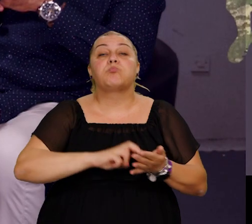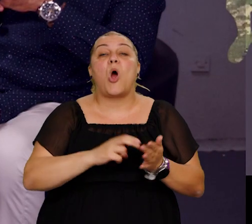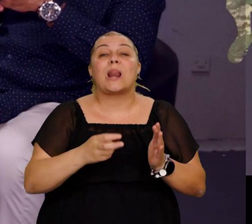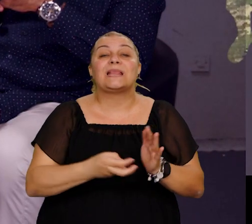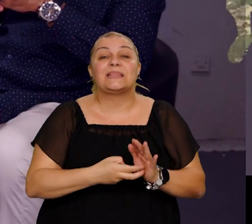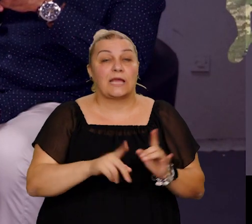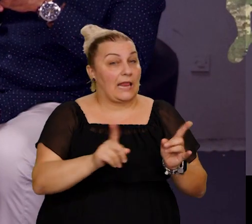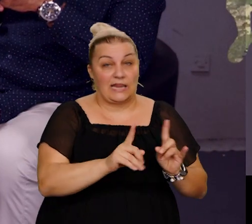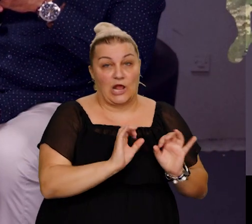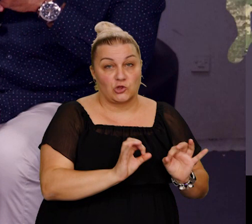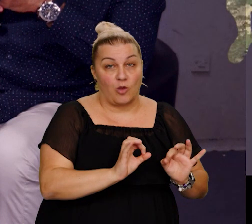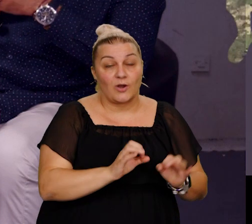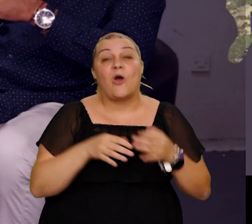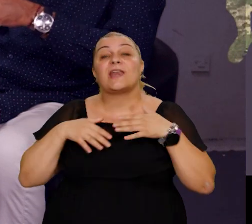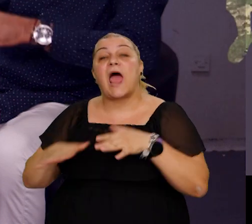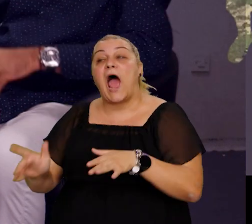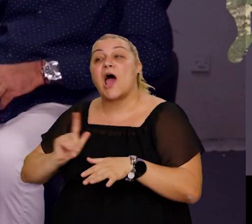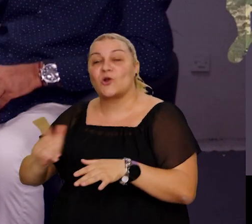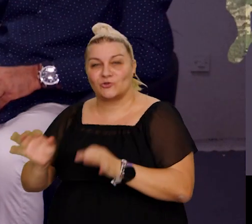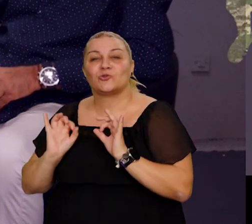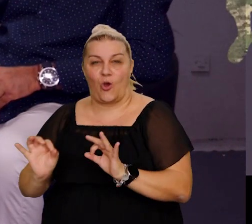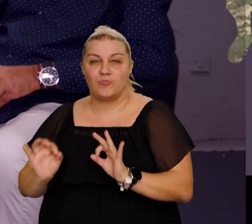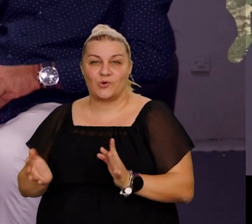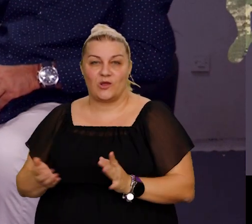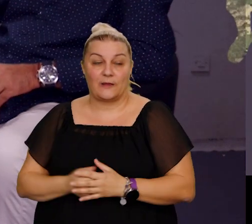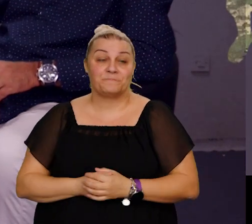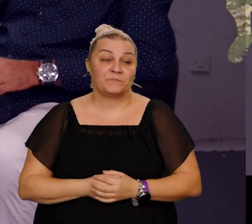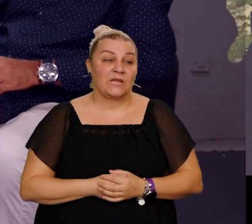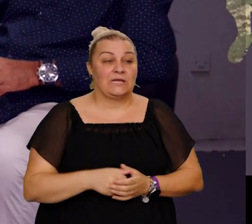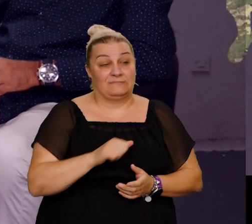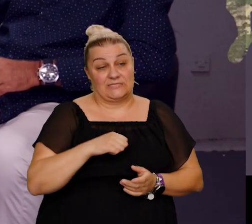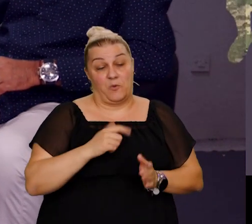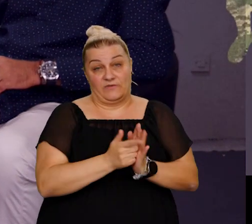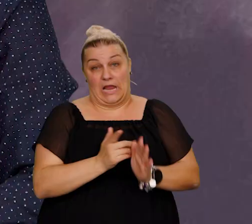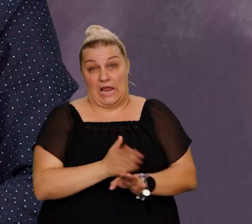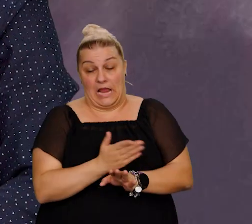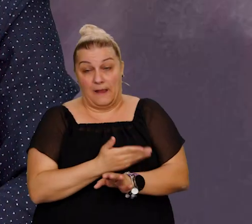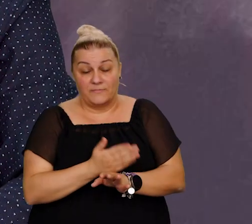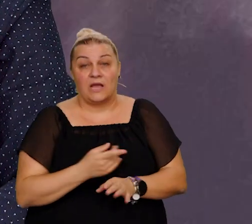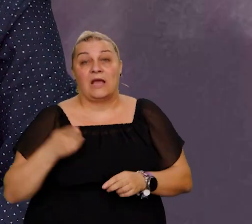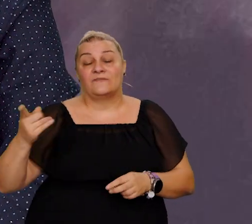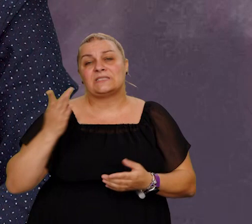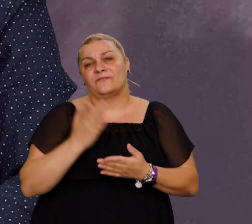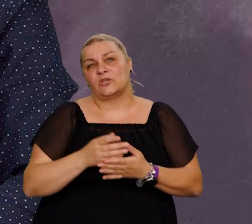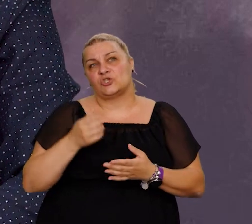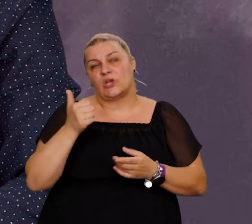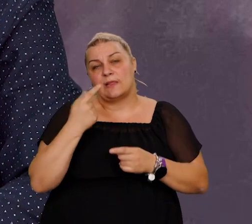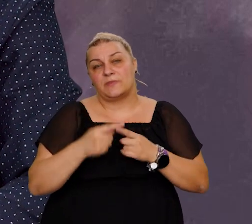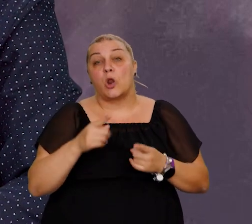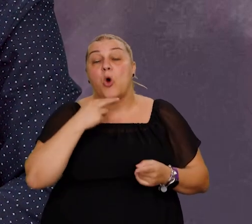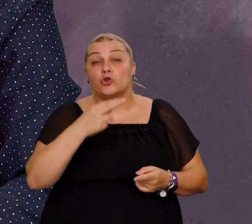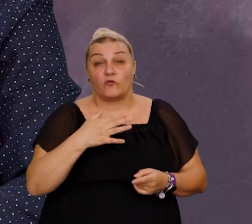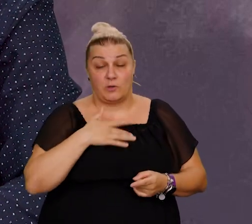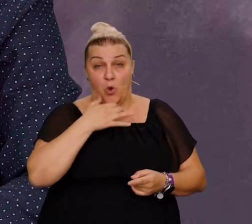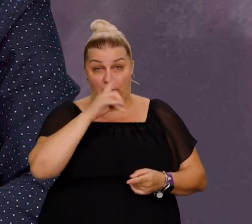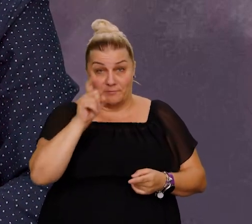a narod ko narod je dobro. Da, tako je. Kadro, ajmo da nam ne pobjegne. Evo, sami ste već gotovo pa dijelom odgovorili na moje